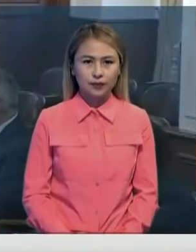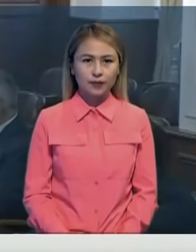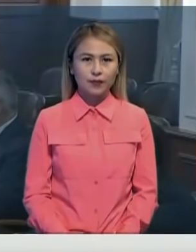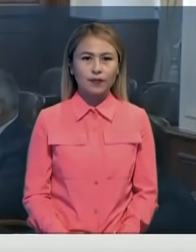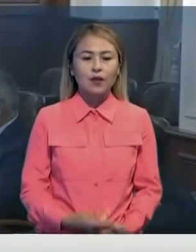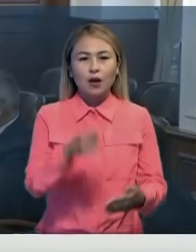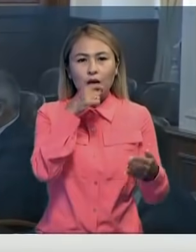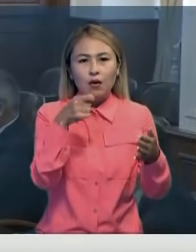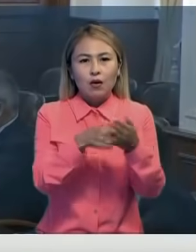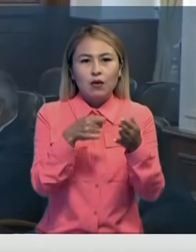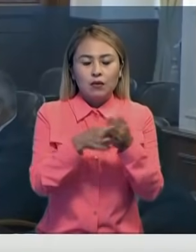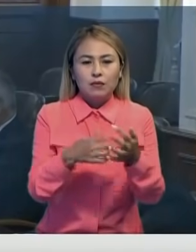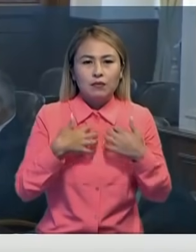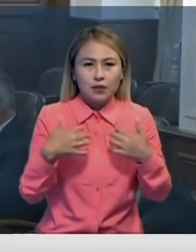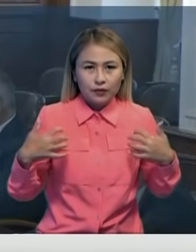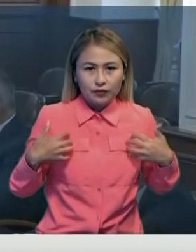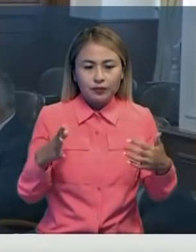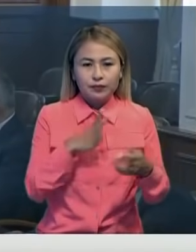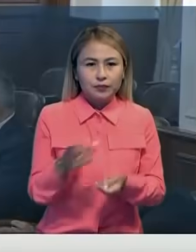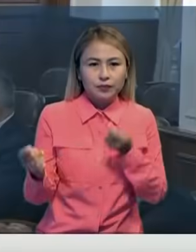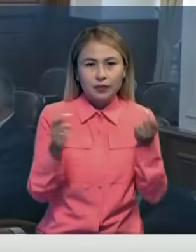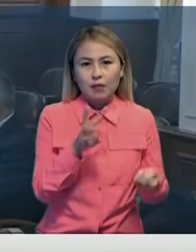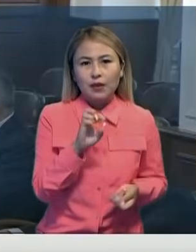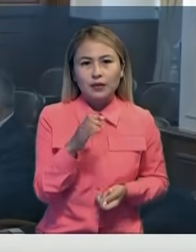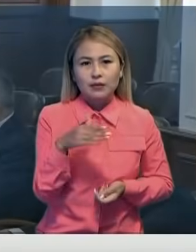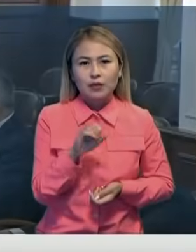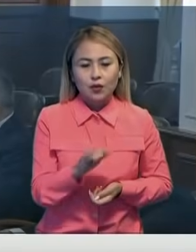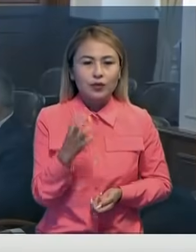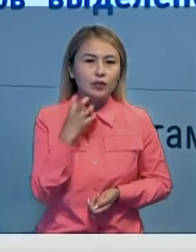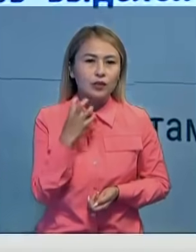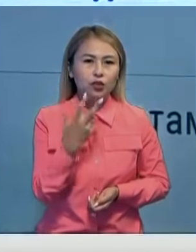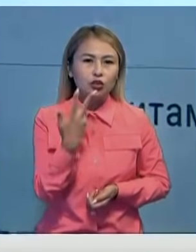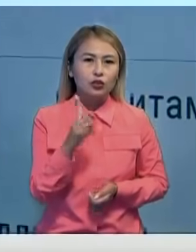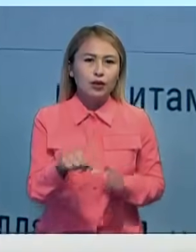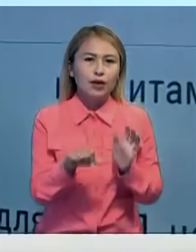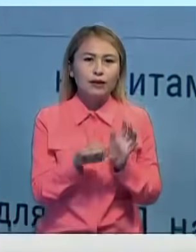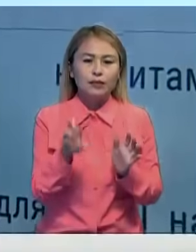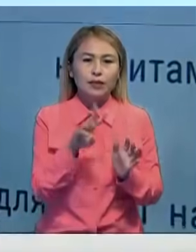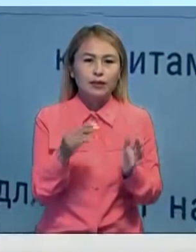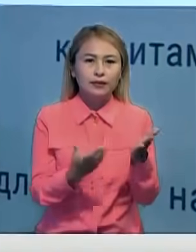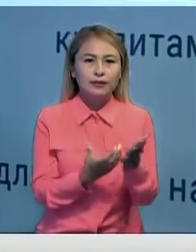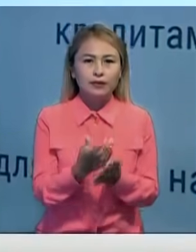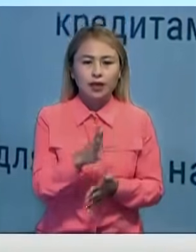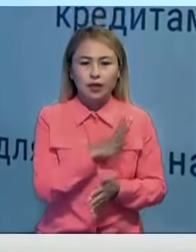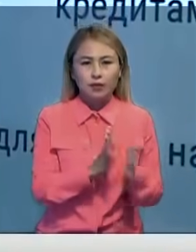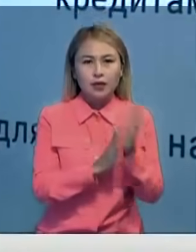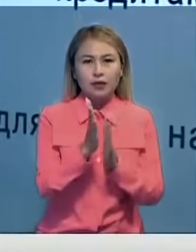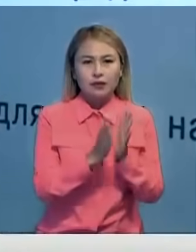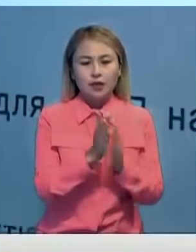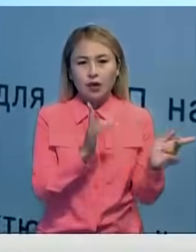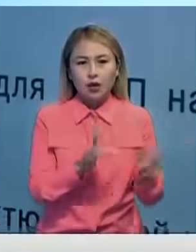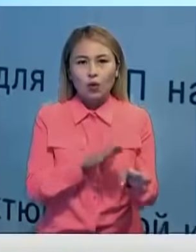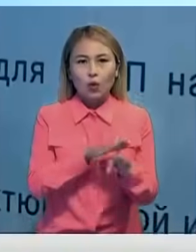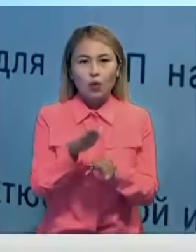Жемшөп сатып алу үшін үкімет резервінен Маңғыстау және Қызылорда облыстарына 3-6 миллиард теңге бөлінді. Жемшөп дайындалуға